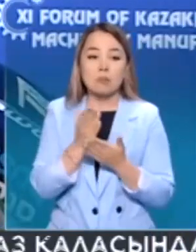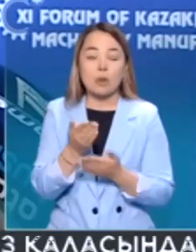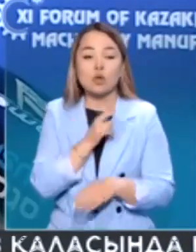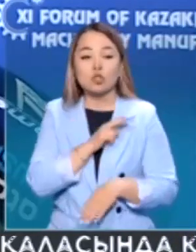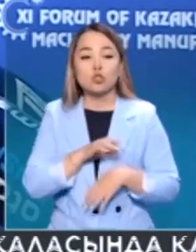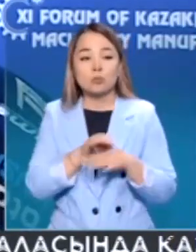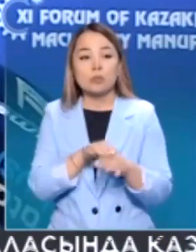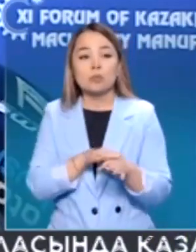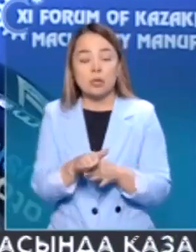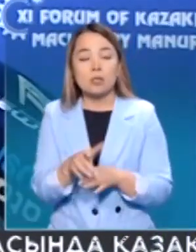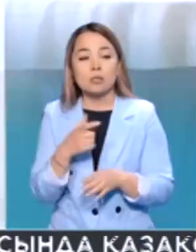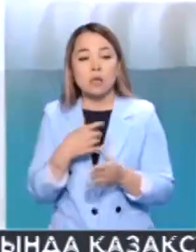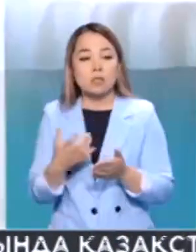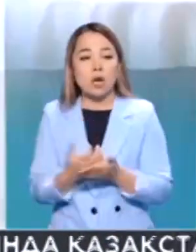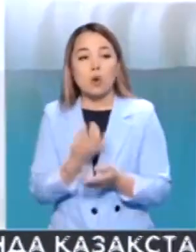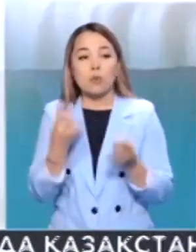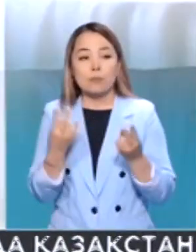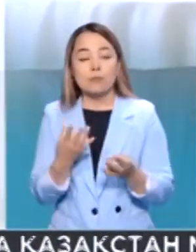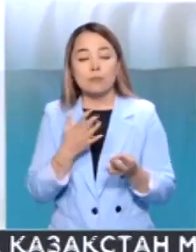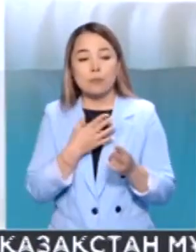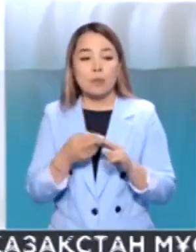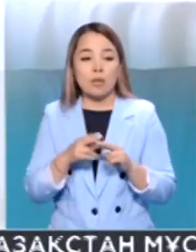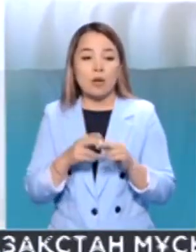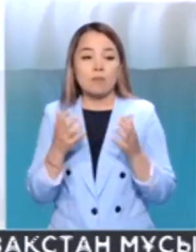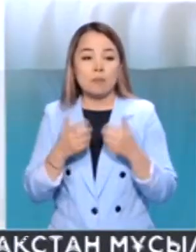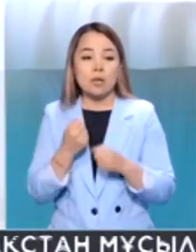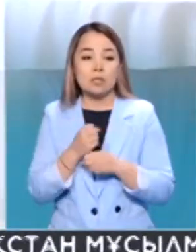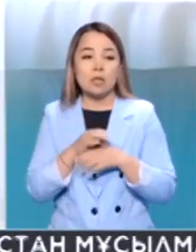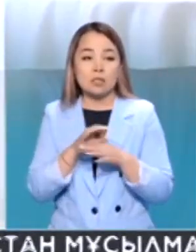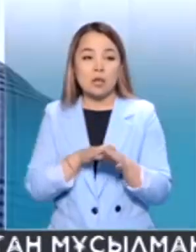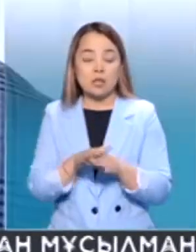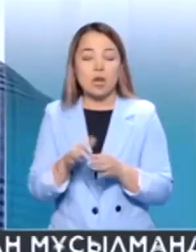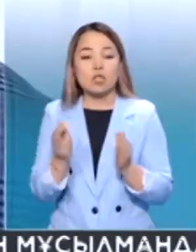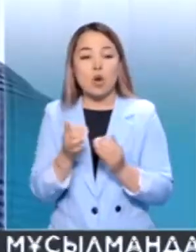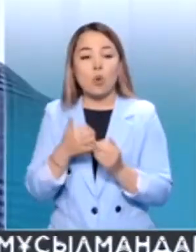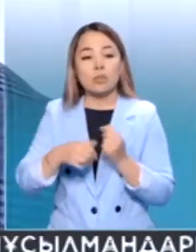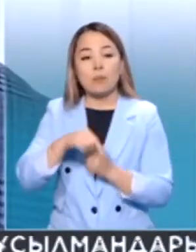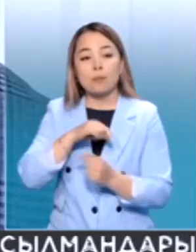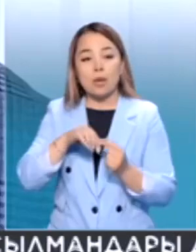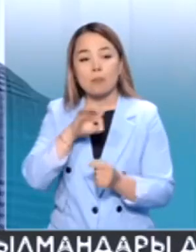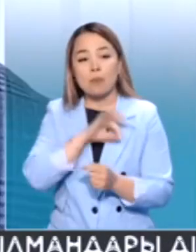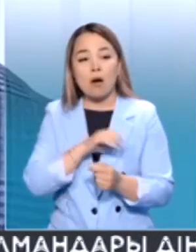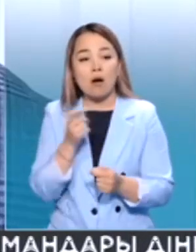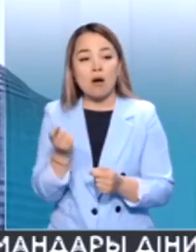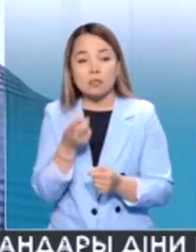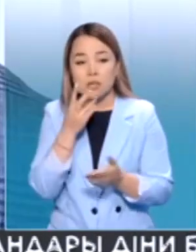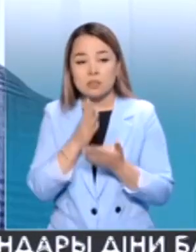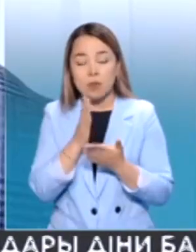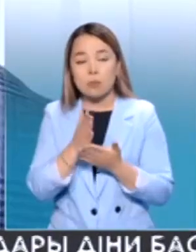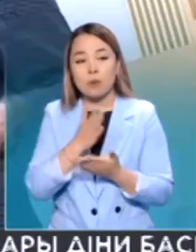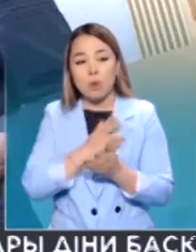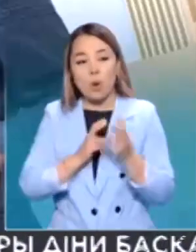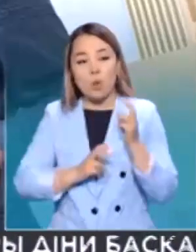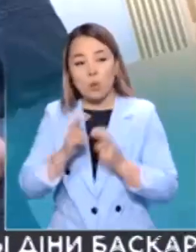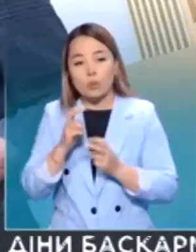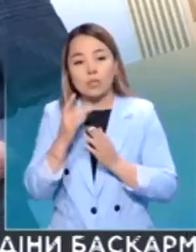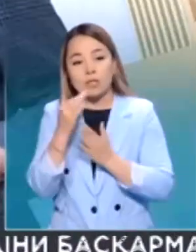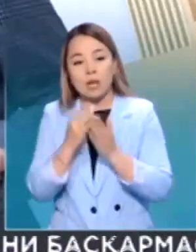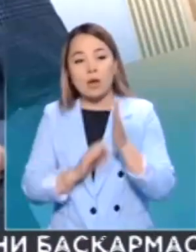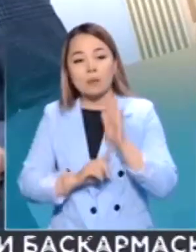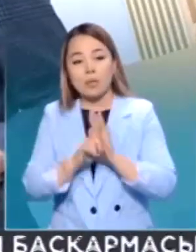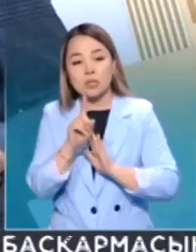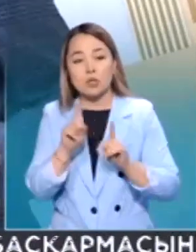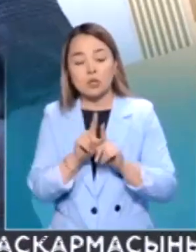жұмыс өзіне табу керек. Бірақ бізде бұл механизмнің шағын және орта бизнеске тигізген пайдасы аз, өйткені біздегі өндіріс тізбегі әу